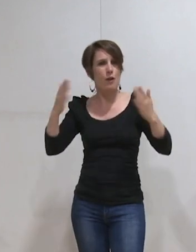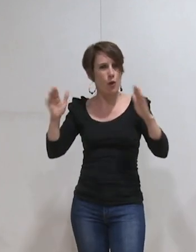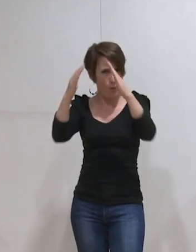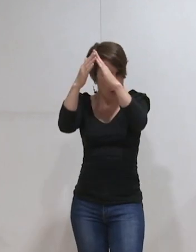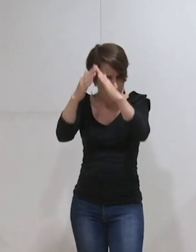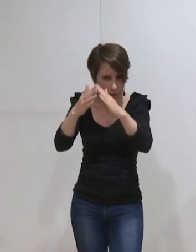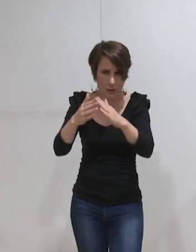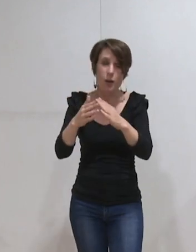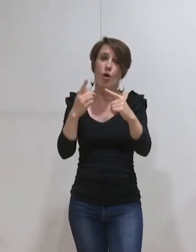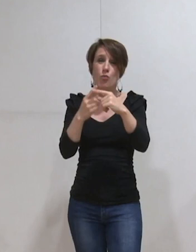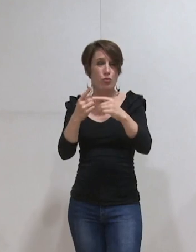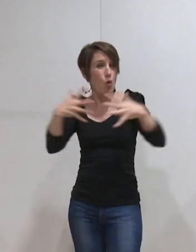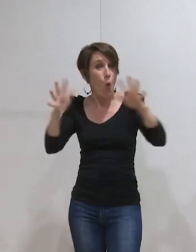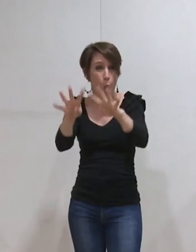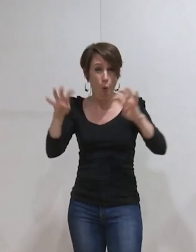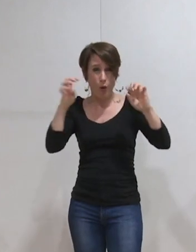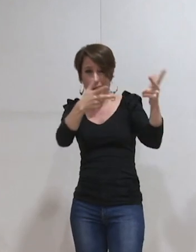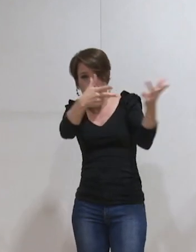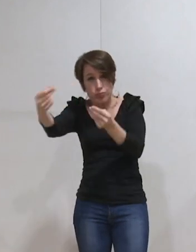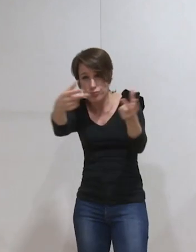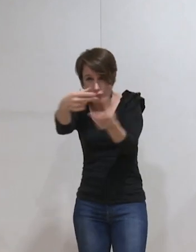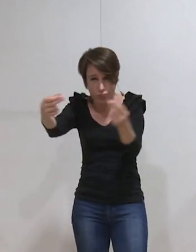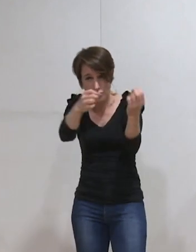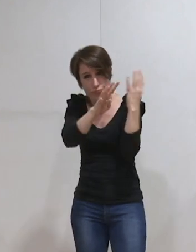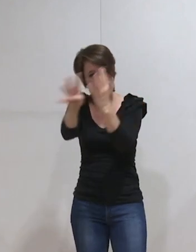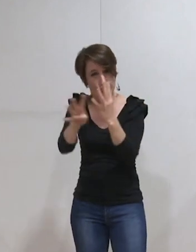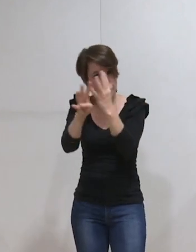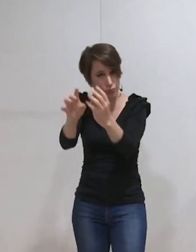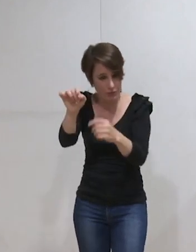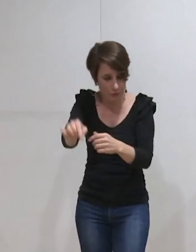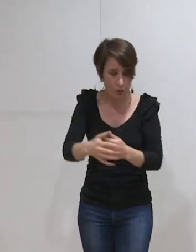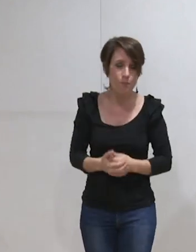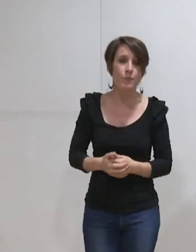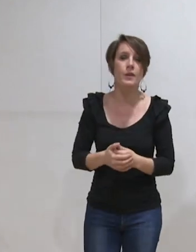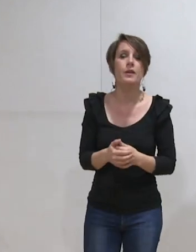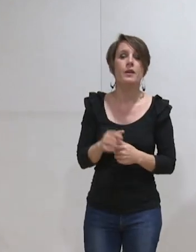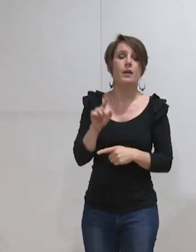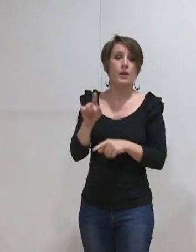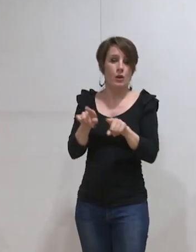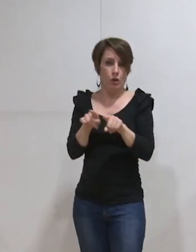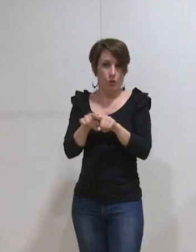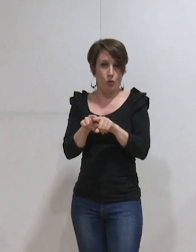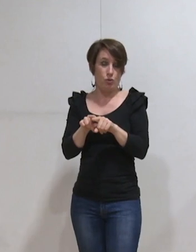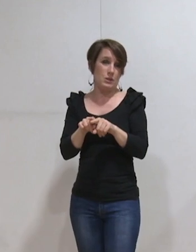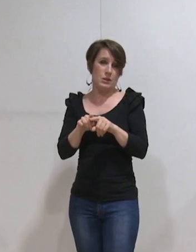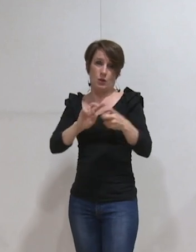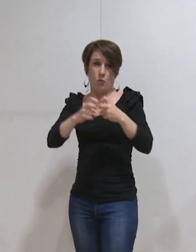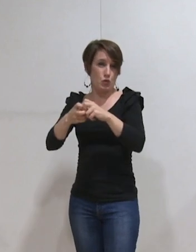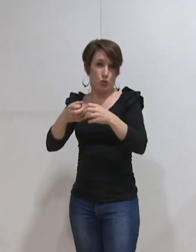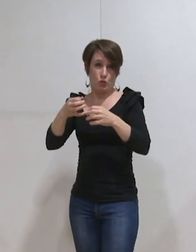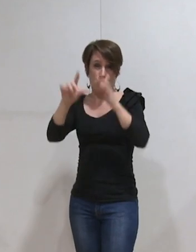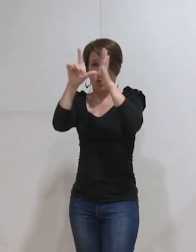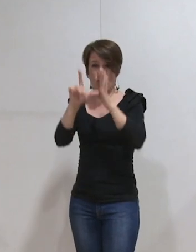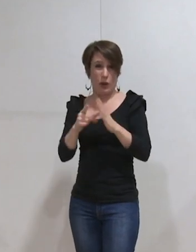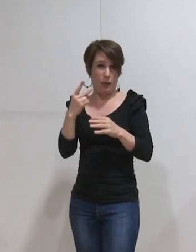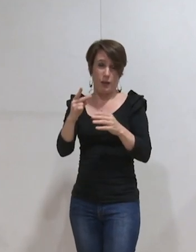l'accueil de gros congrès ce nouveau modèle passe aussi par le réajustement de la structure juridique de la société alpexo